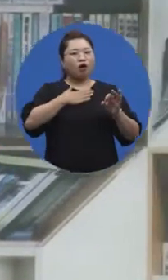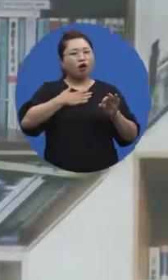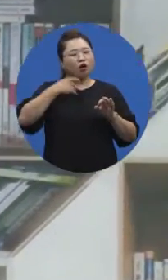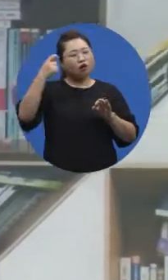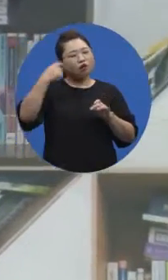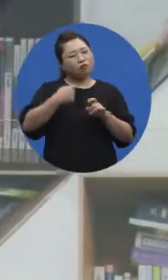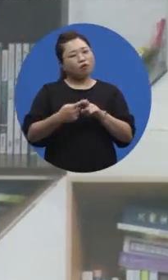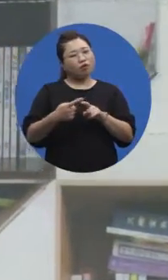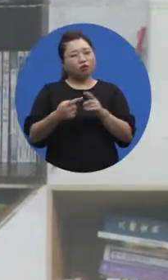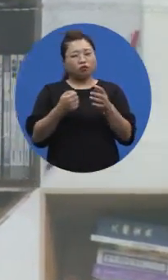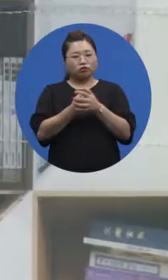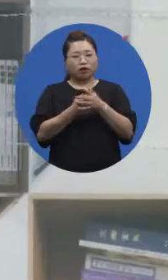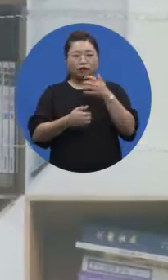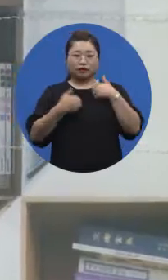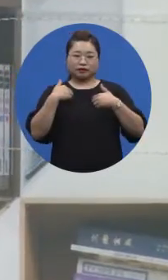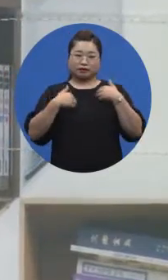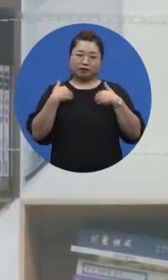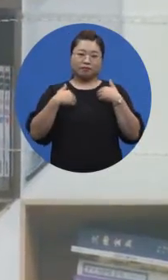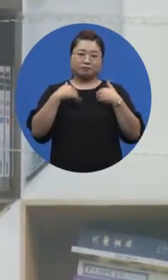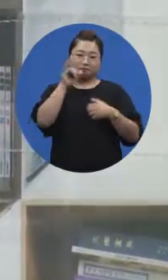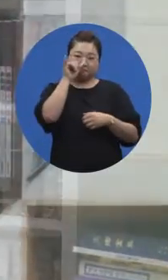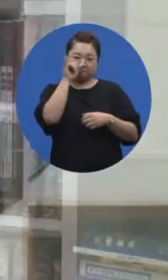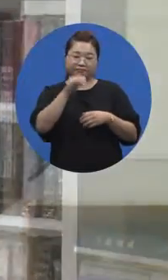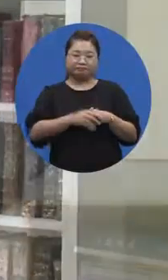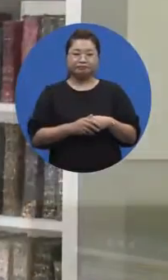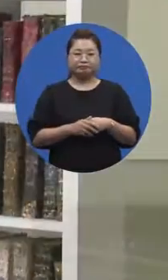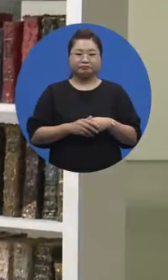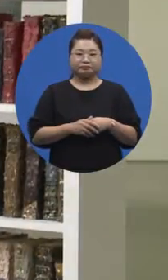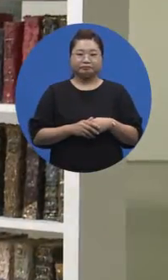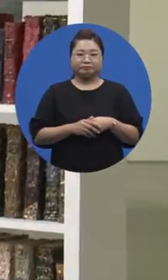재해석돼 색다른 재미를 느낄 수 있는데요.